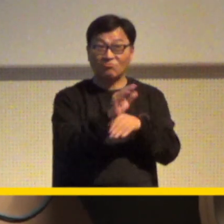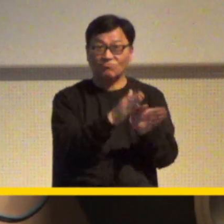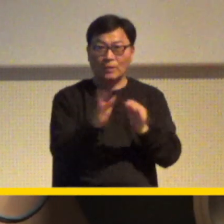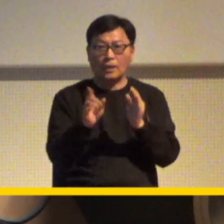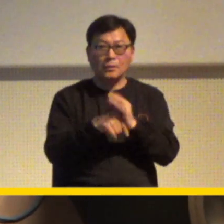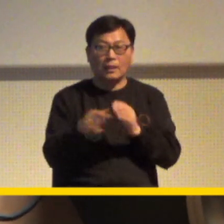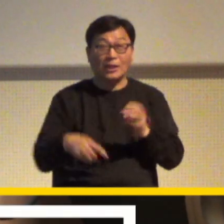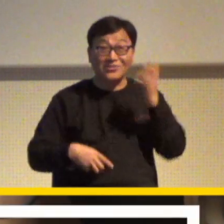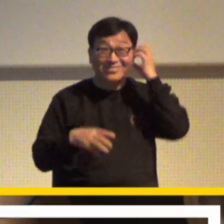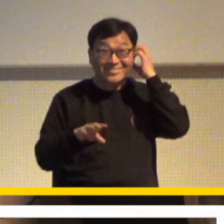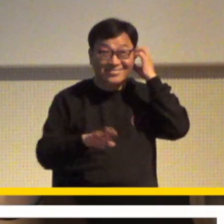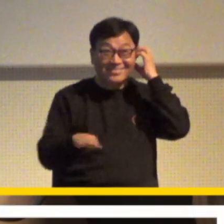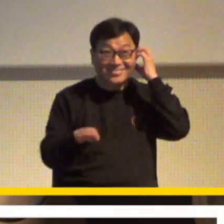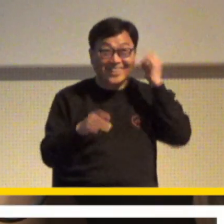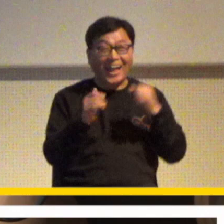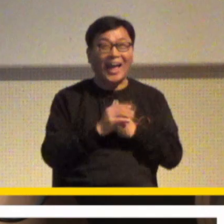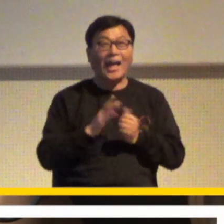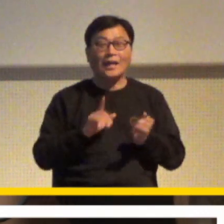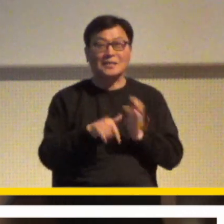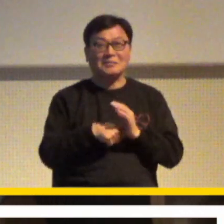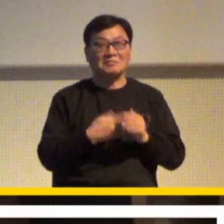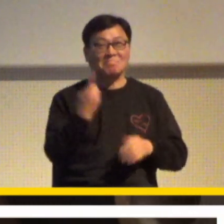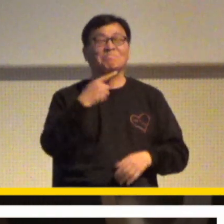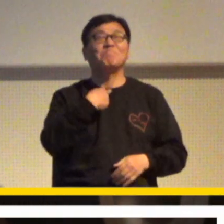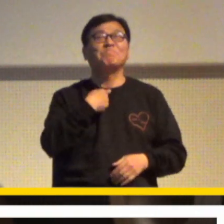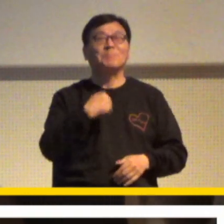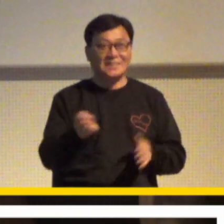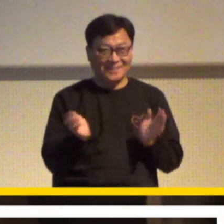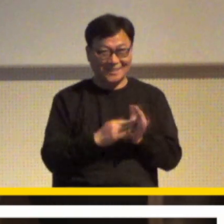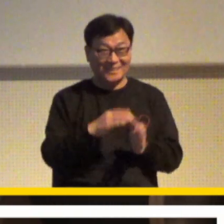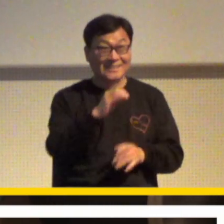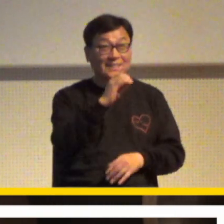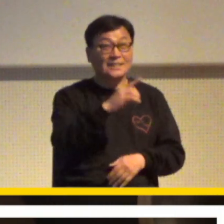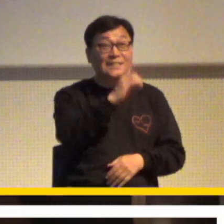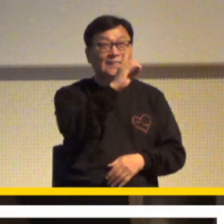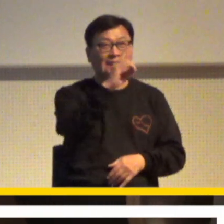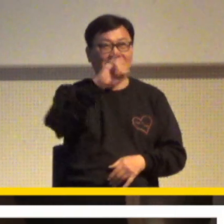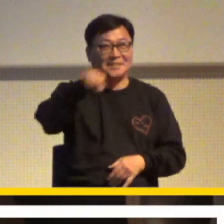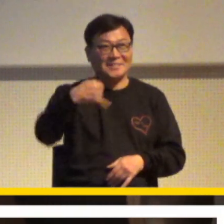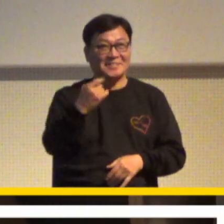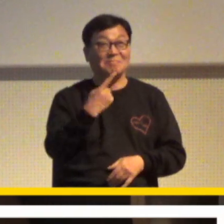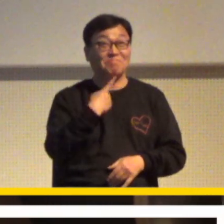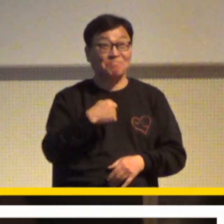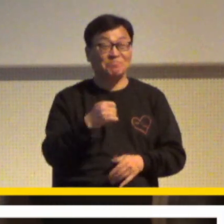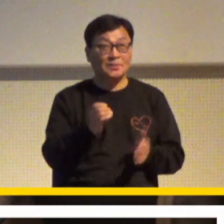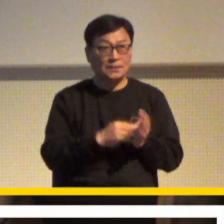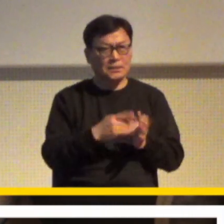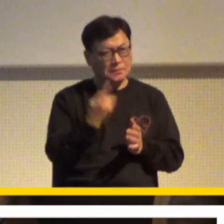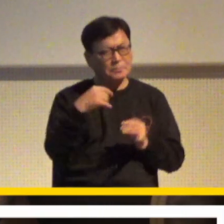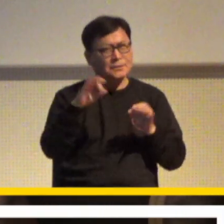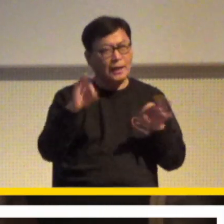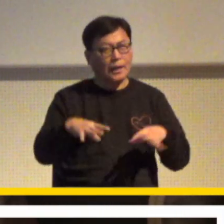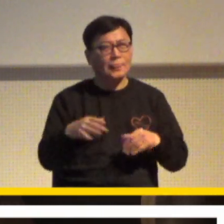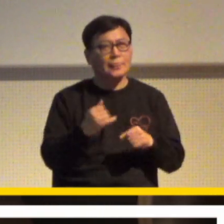했습니다. 실제로 공개방송 때 DJ죠. DJ 제가 준비를 했었고 그때 잠깐